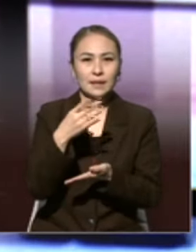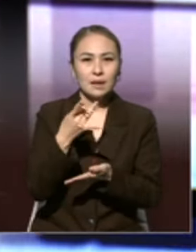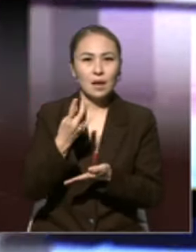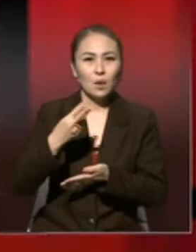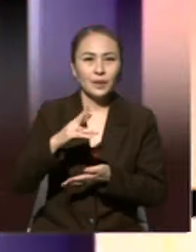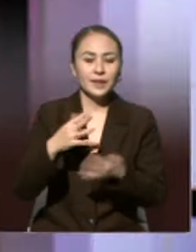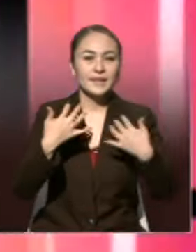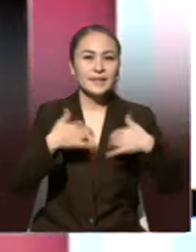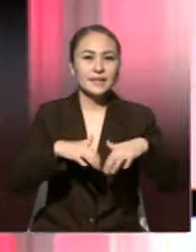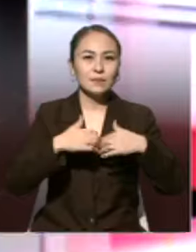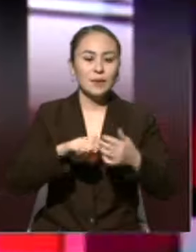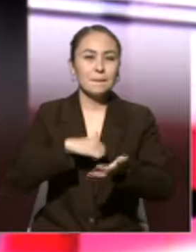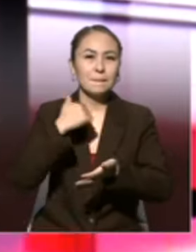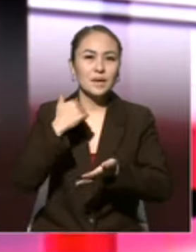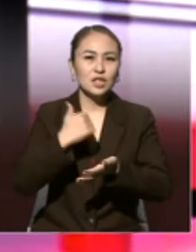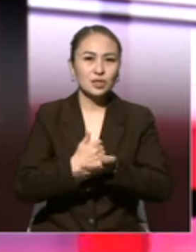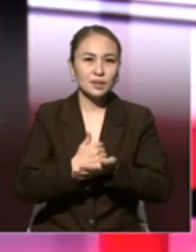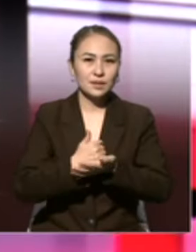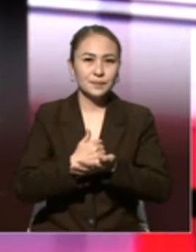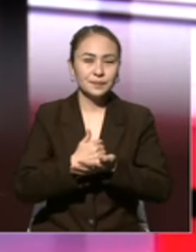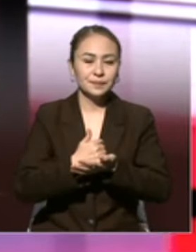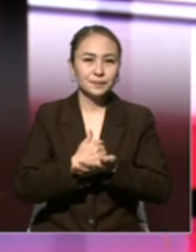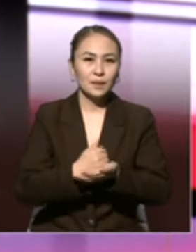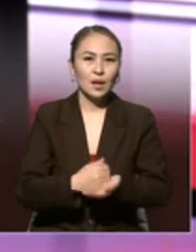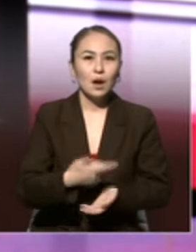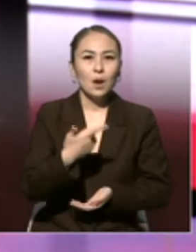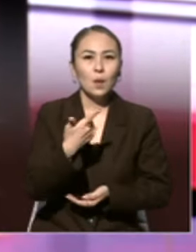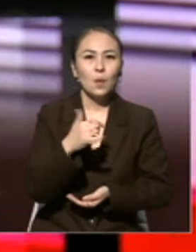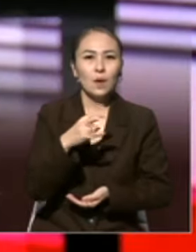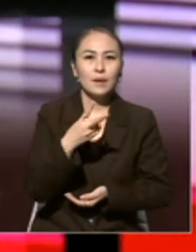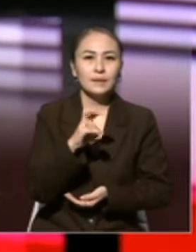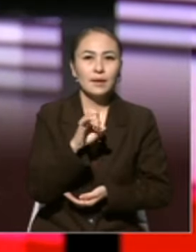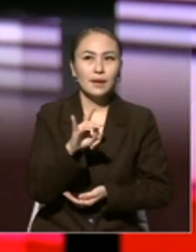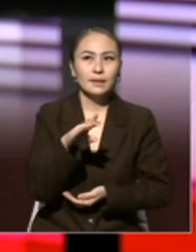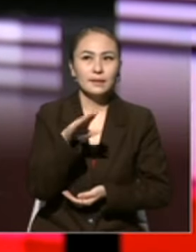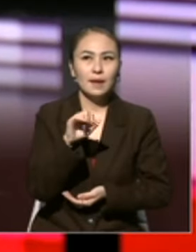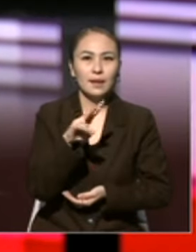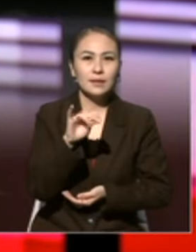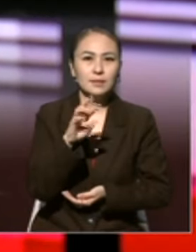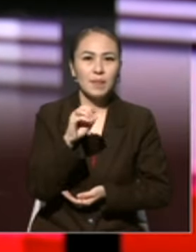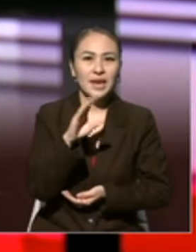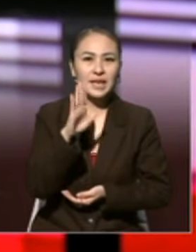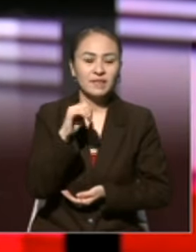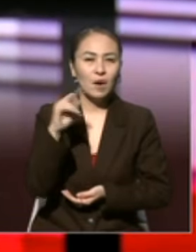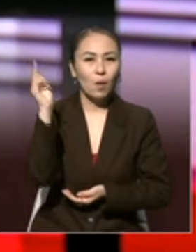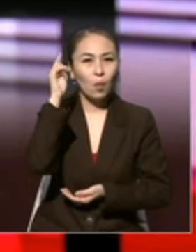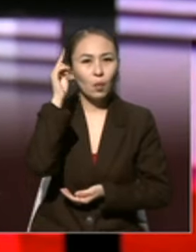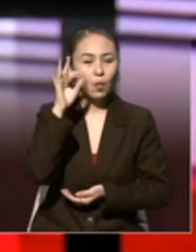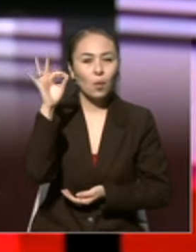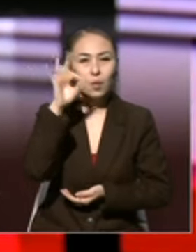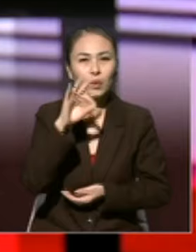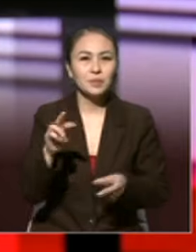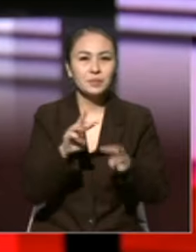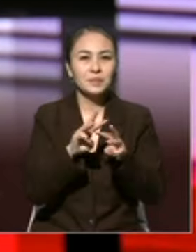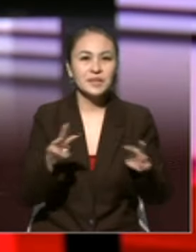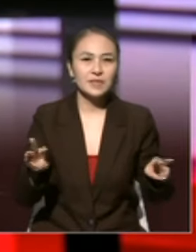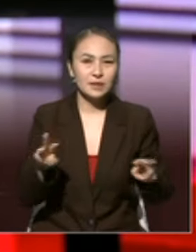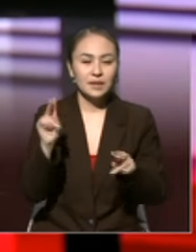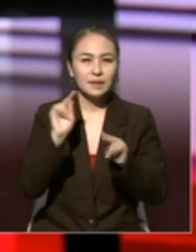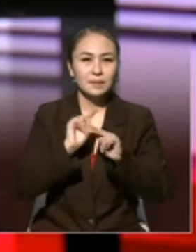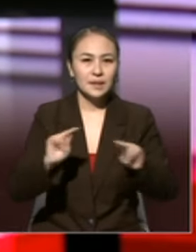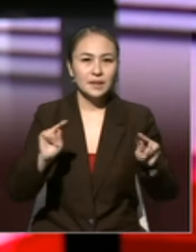есептеулер басқармасының басшысы. Кеш жарық. Гүлнар Таласпаева, Қазақстан Республикасы оқу-ағарту министрлігі орта білім